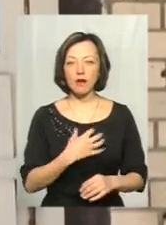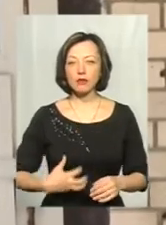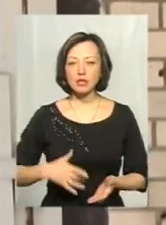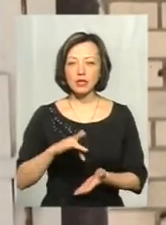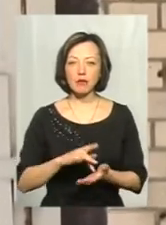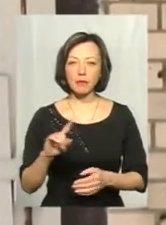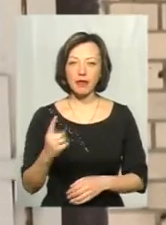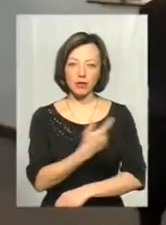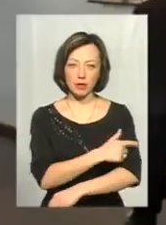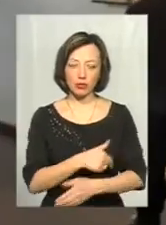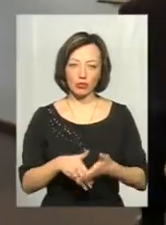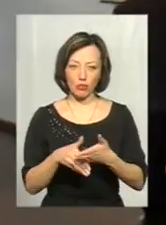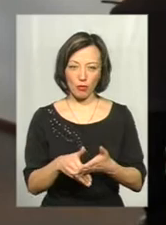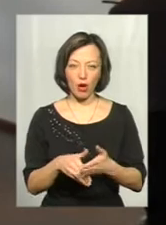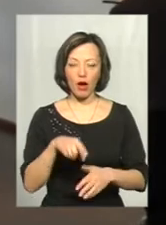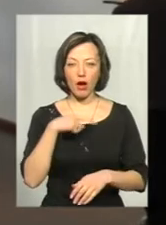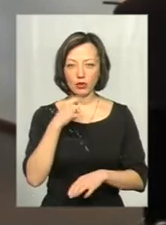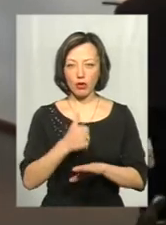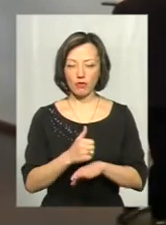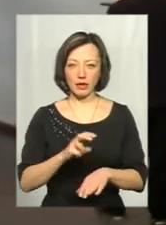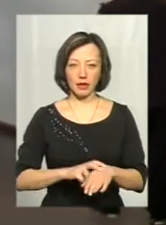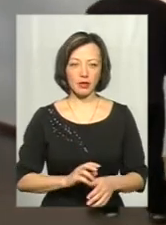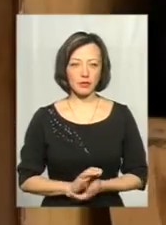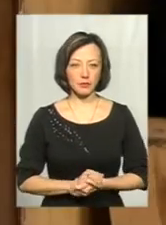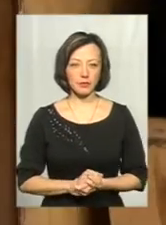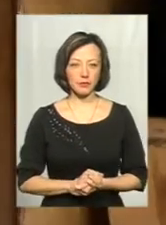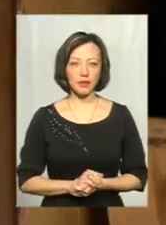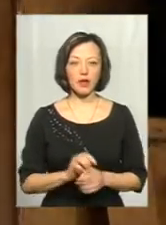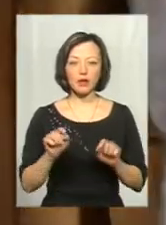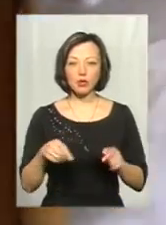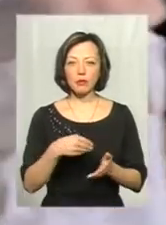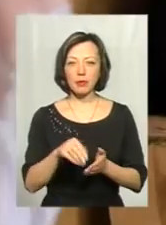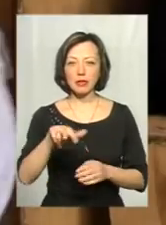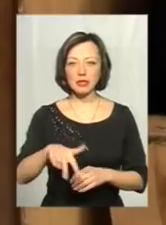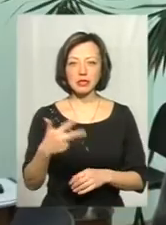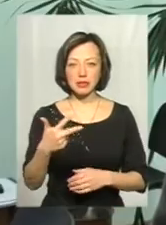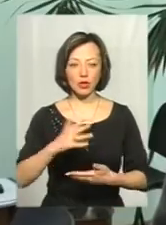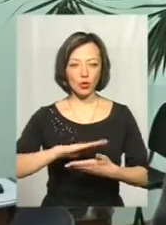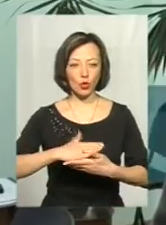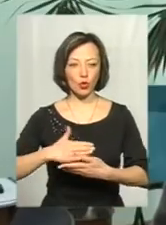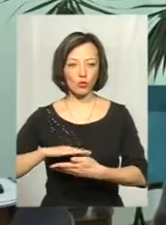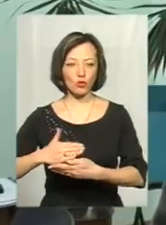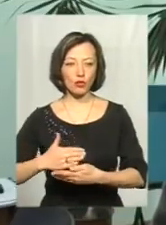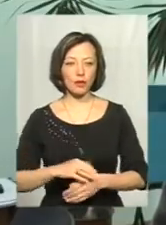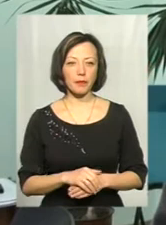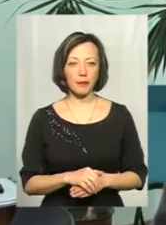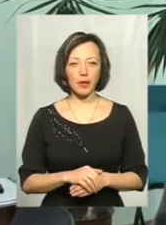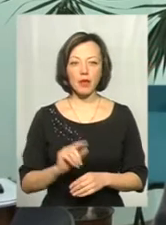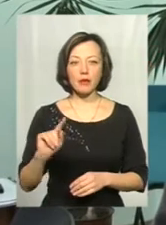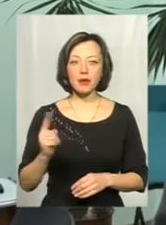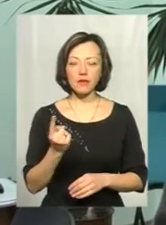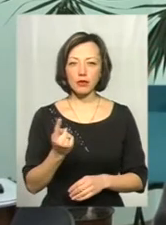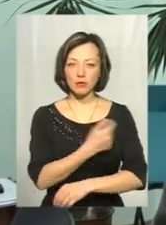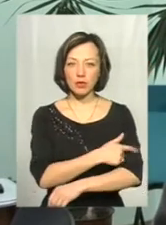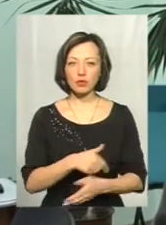первинної медико-санітарної допомоги, запевняє головний лікар Олег Гаврилюк. Сюди придбали 33 ноутбуки. Первинну медичну допомогу надає